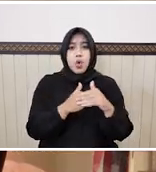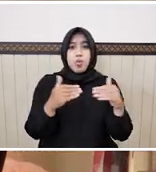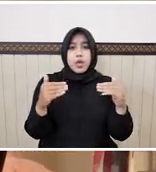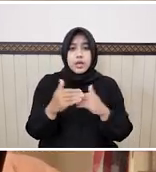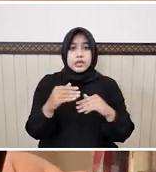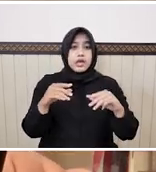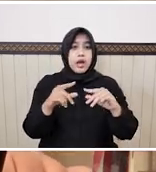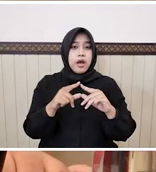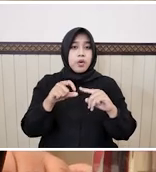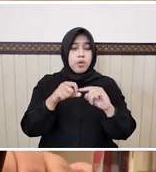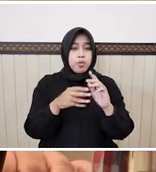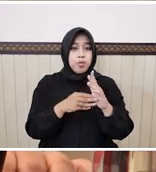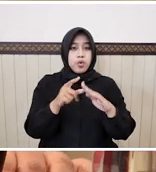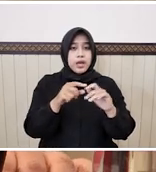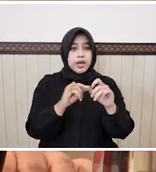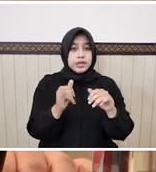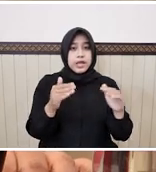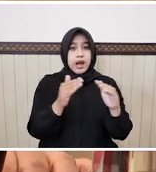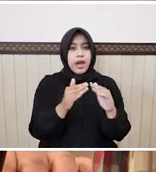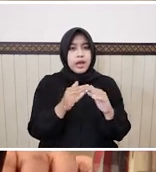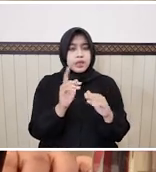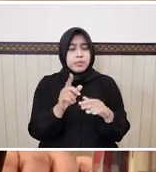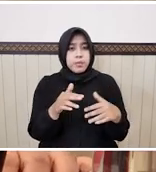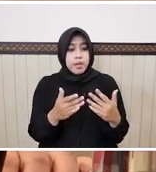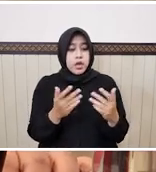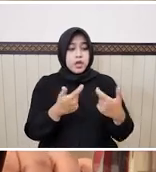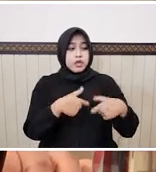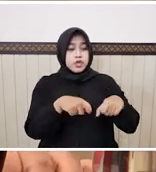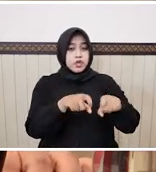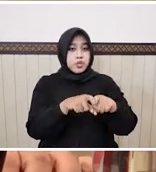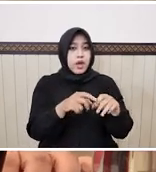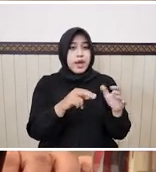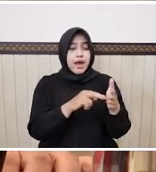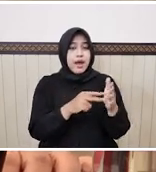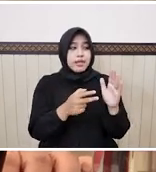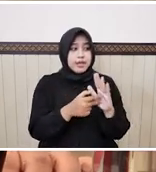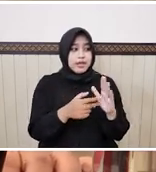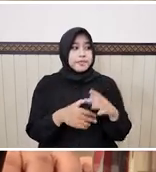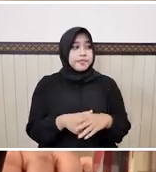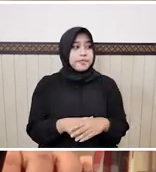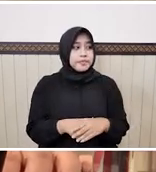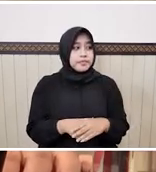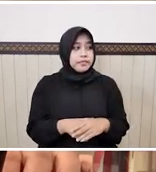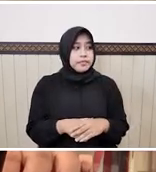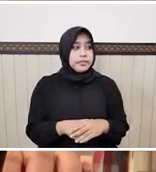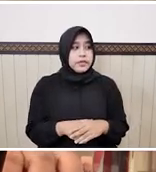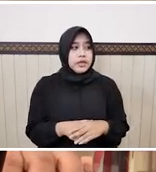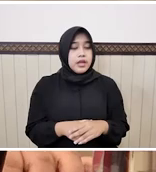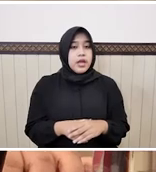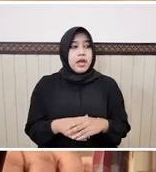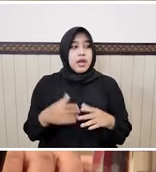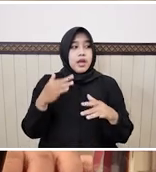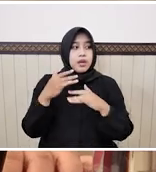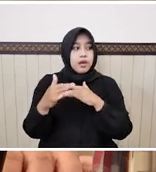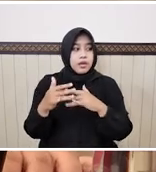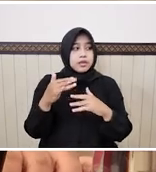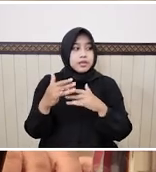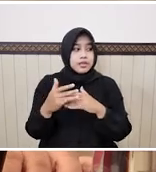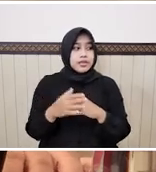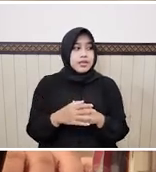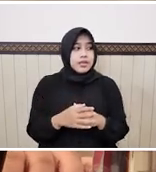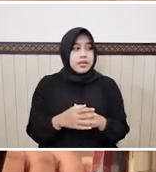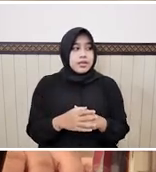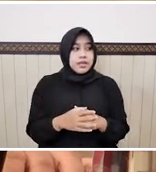yang layak nah ini sesuai dengan definisinya bahwa akomodasi yang layak itu modifikasi